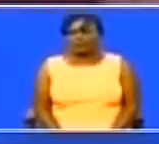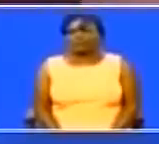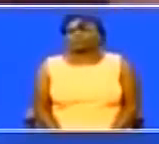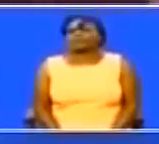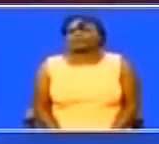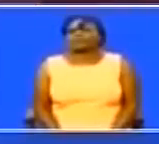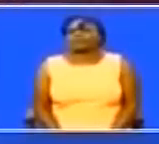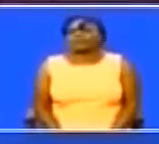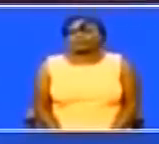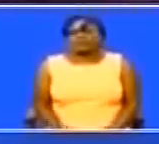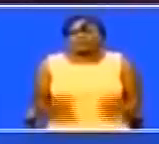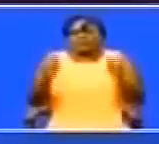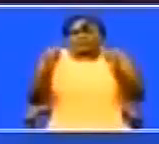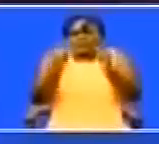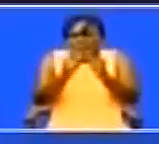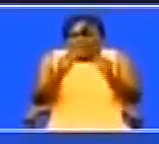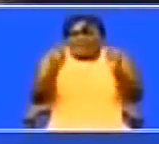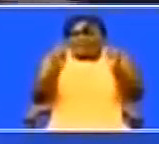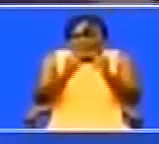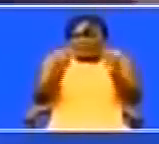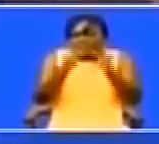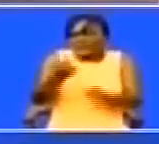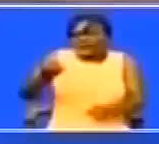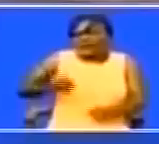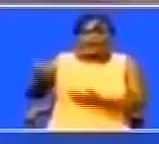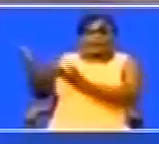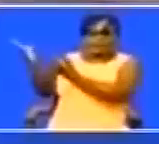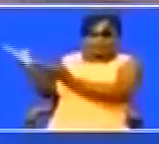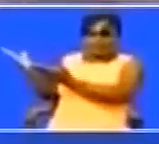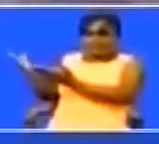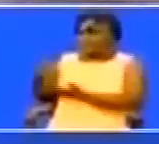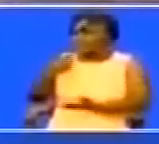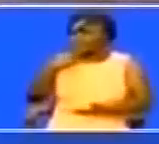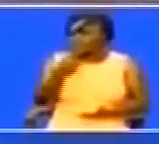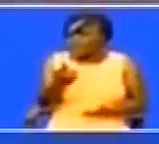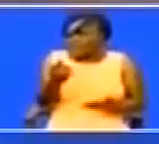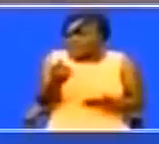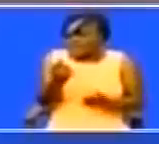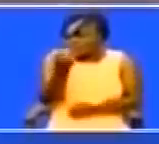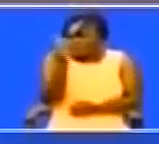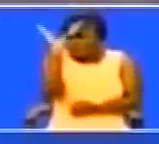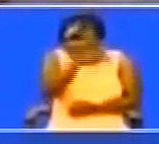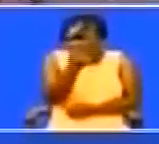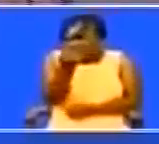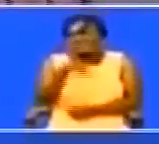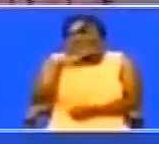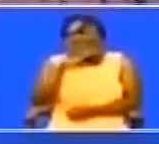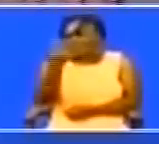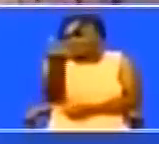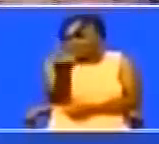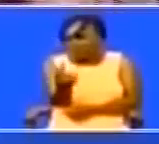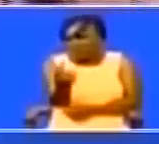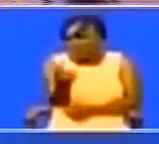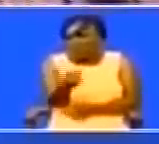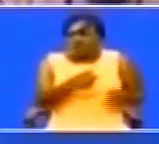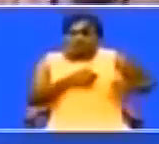Ni hatua za uchungu za Ruth Gaki ambaye anadai kunusurika kifo kwa tundu la sindano mikononi